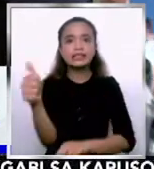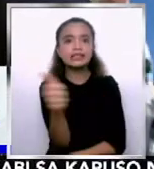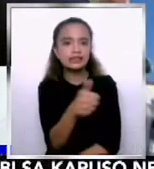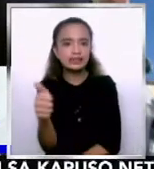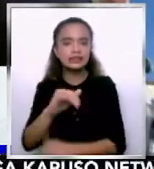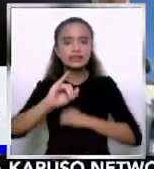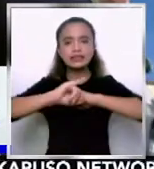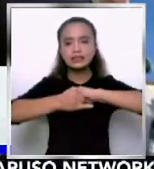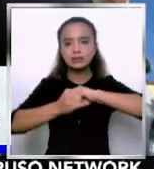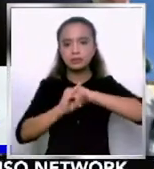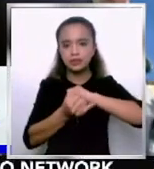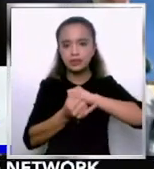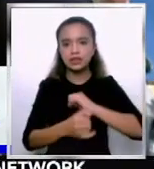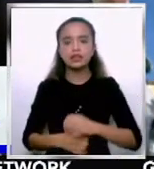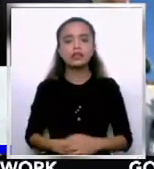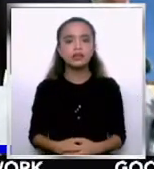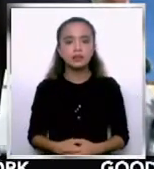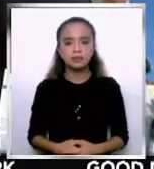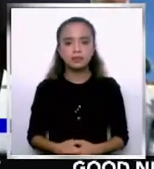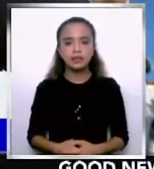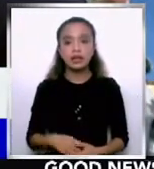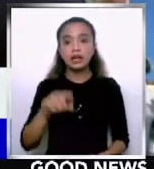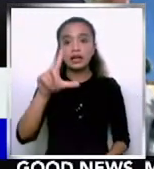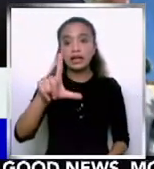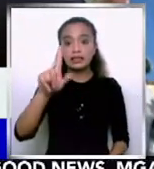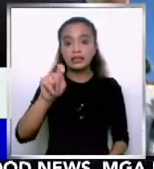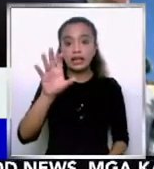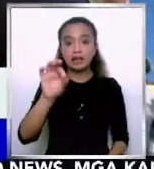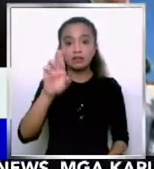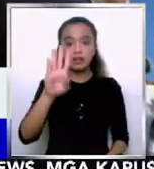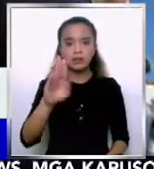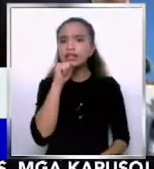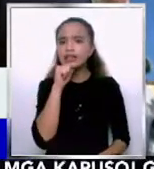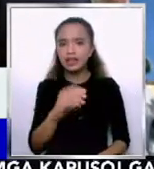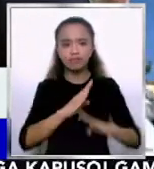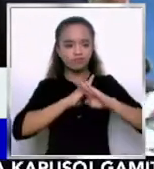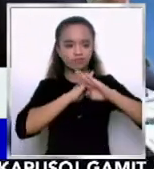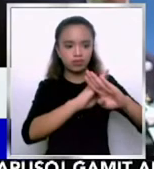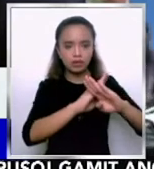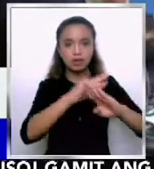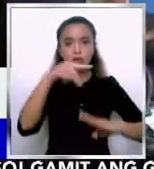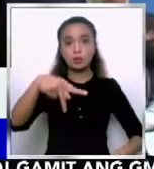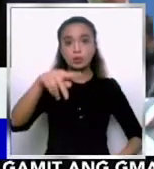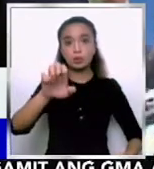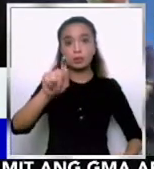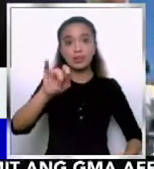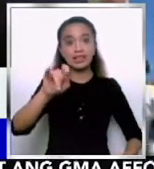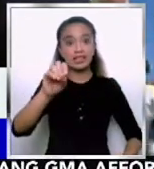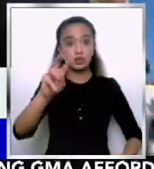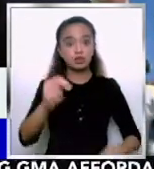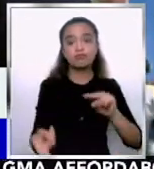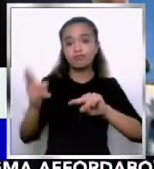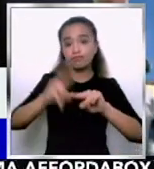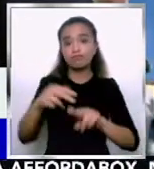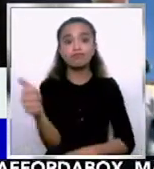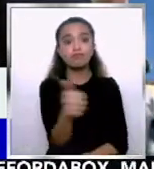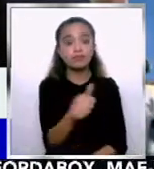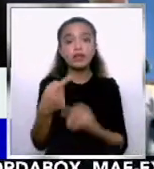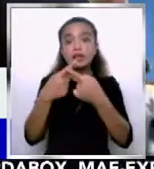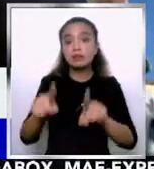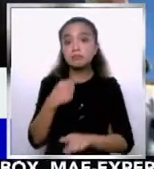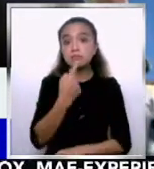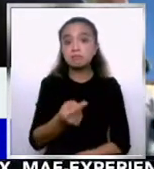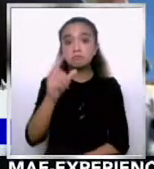raw hahadlangan ng LTFRB ang mga petisyon para sa dagdag singil sa pamasahe. Pero ayon sa LTFRB, may pera pa